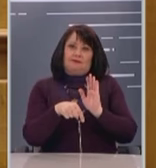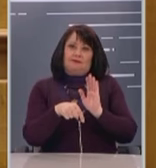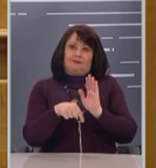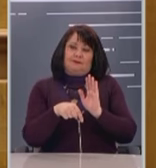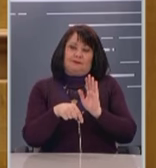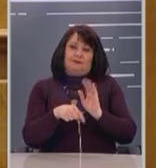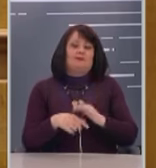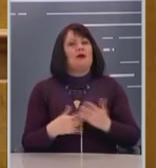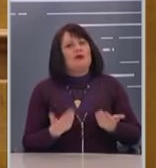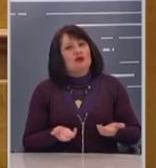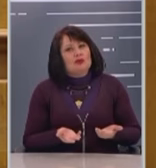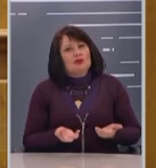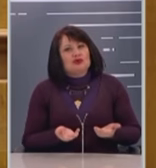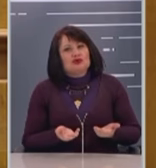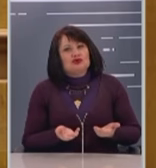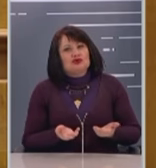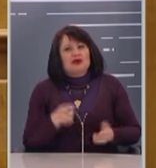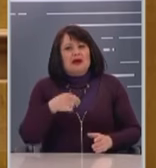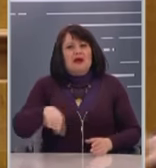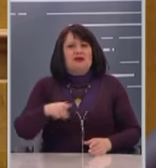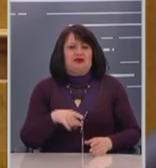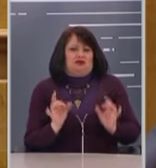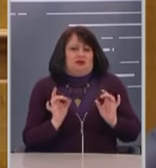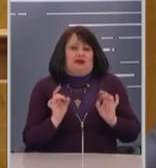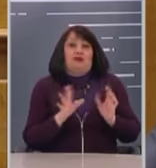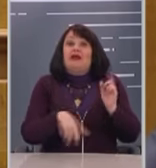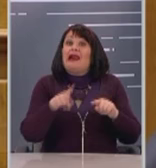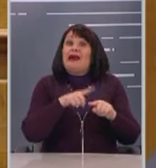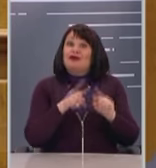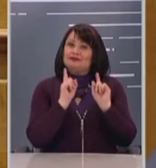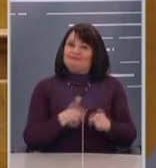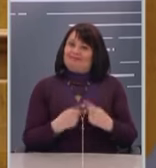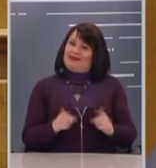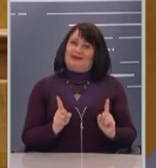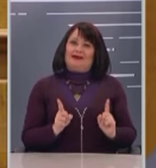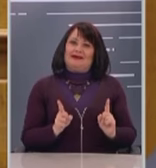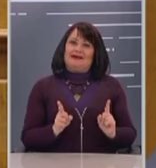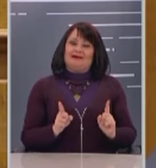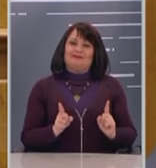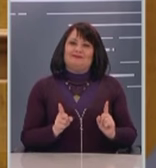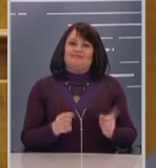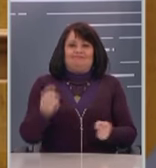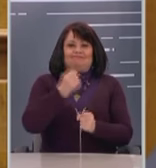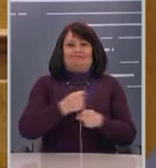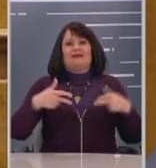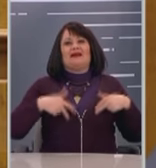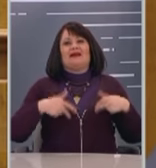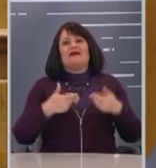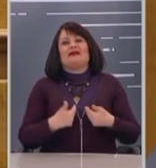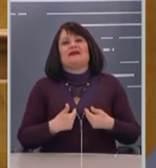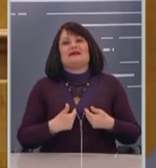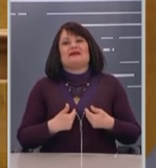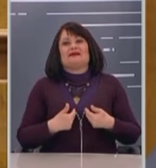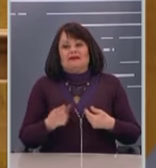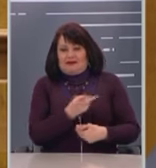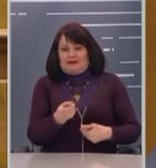Όμως τελικά λογαριάσατε χωρίς τον ξενοδόχο, διότι ο ελληνικός λαός αποφάσισε ότι πρέπει να φύγετε